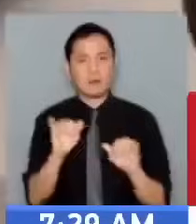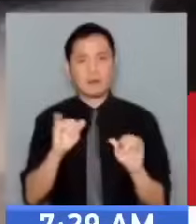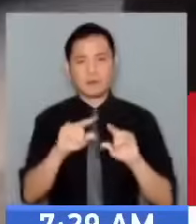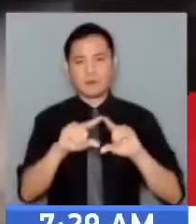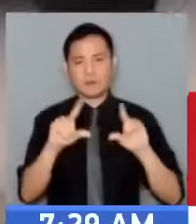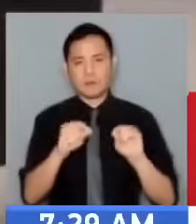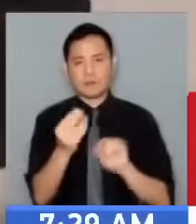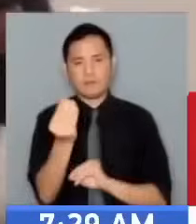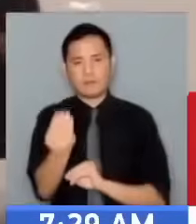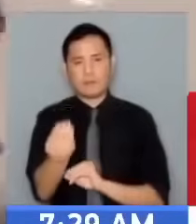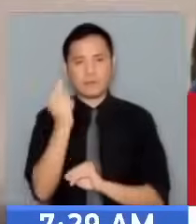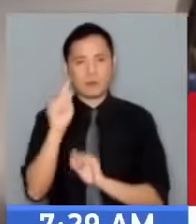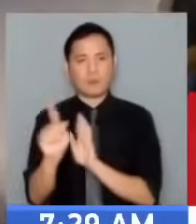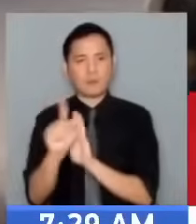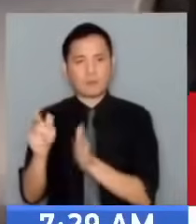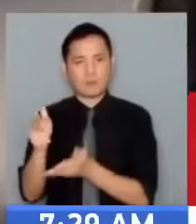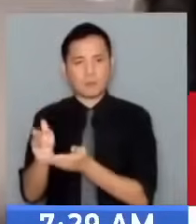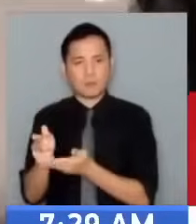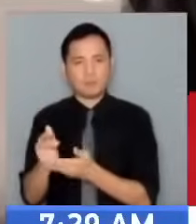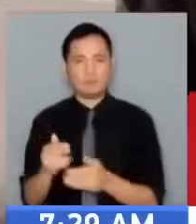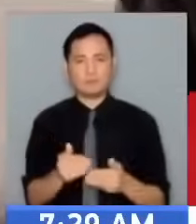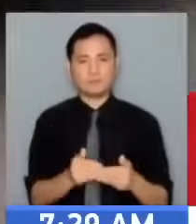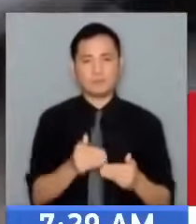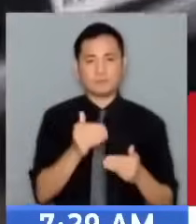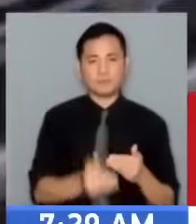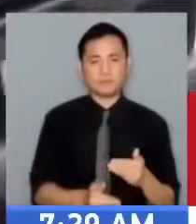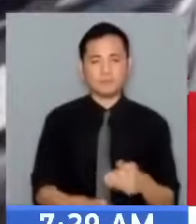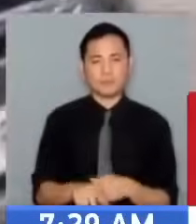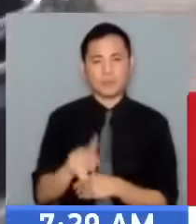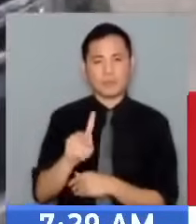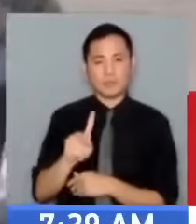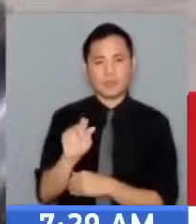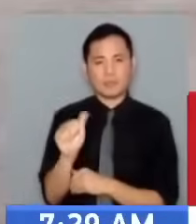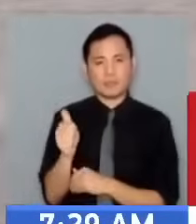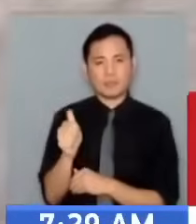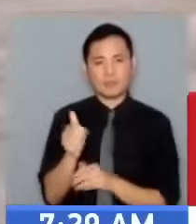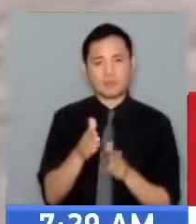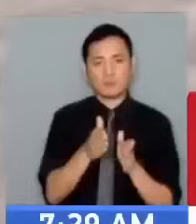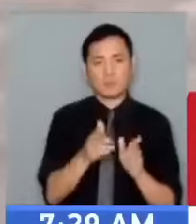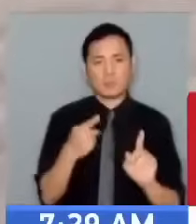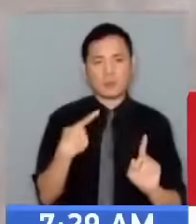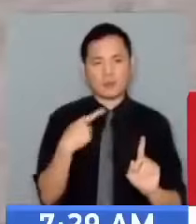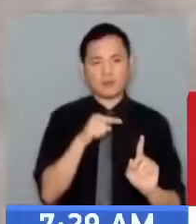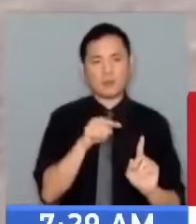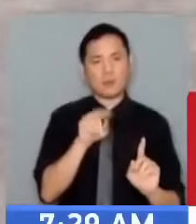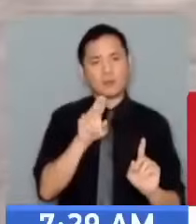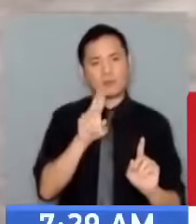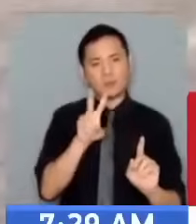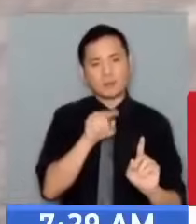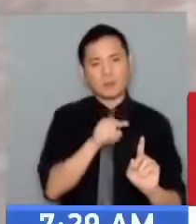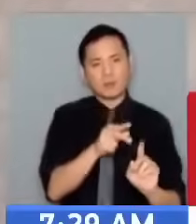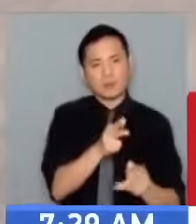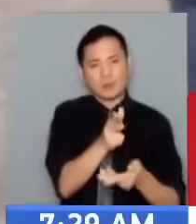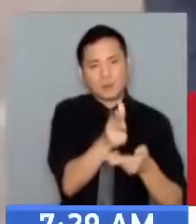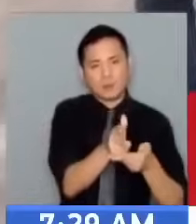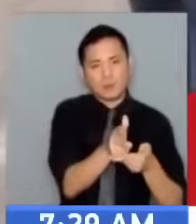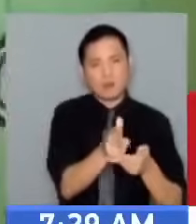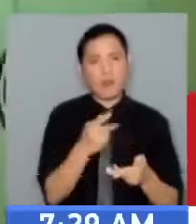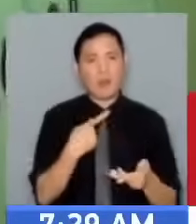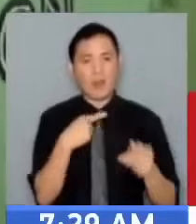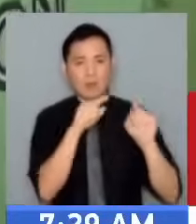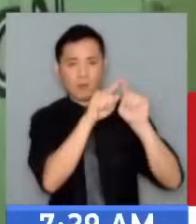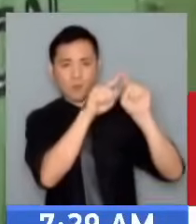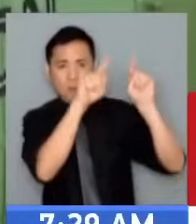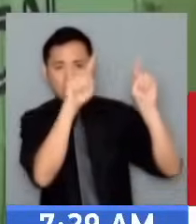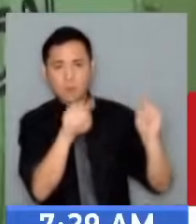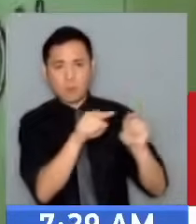Conor k10 Street may SUV na nakaparada sa miss mismong kanto may Road markings pa man din doon na bawal magparada isang